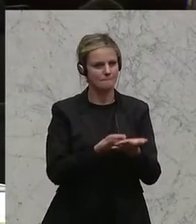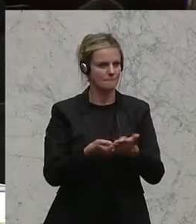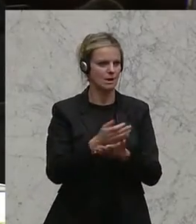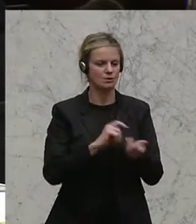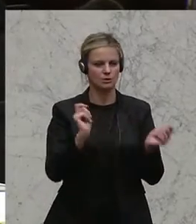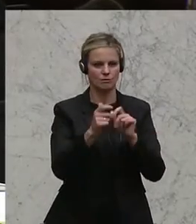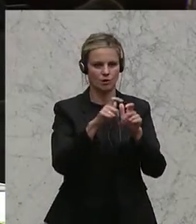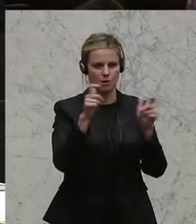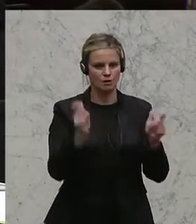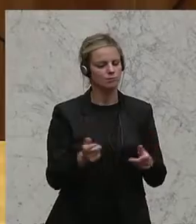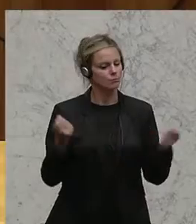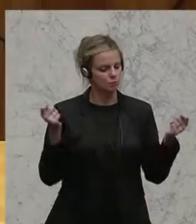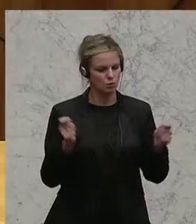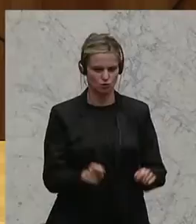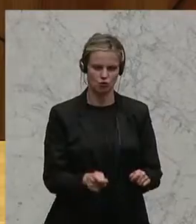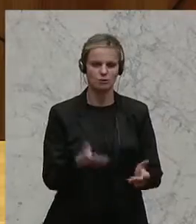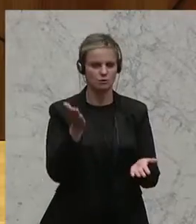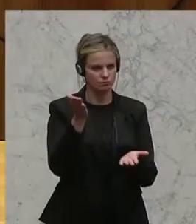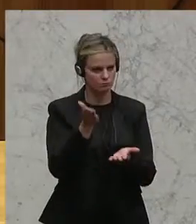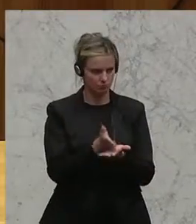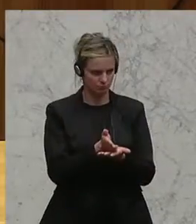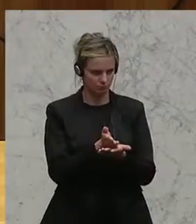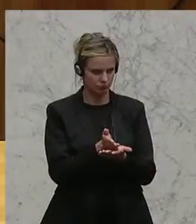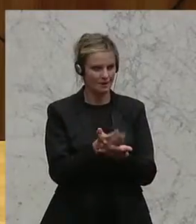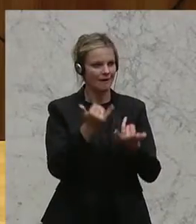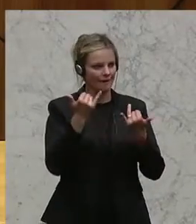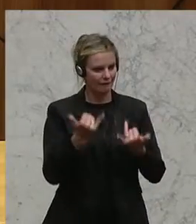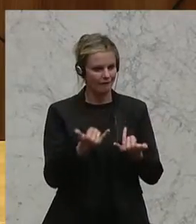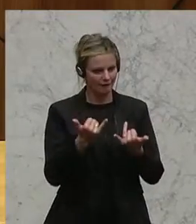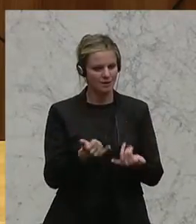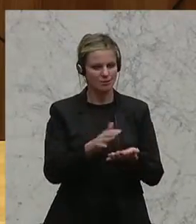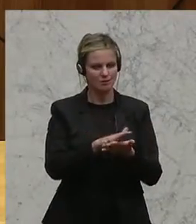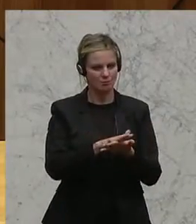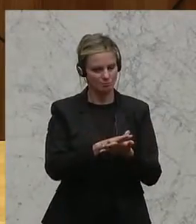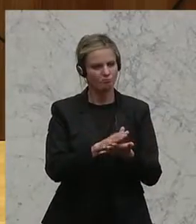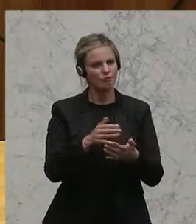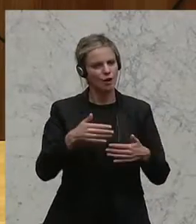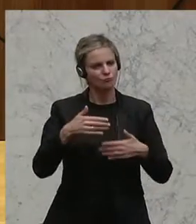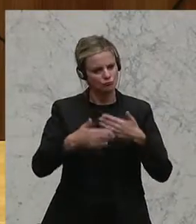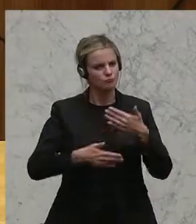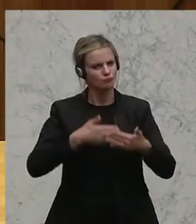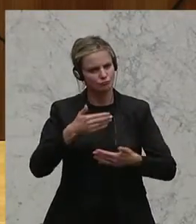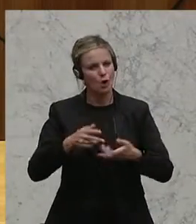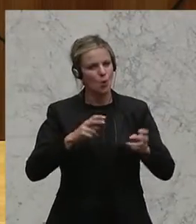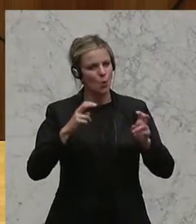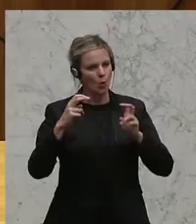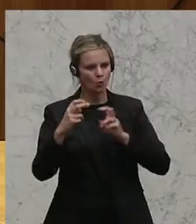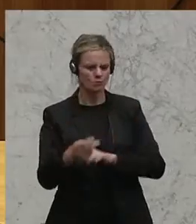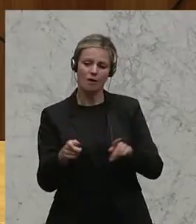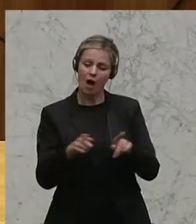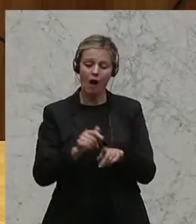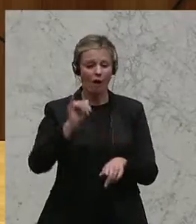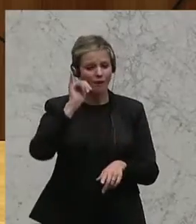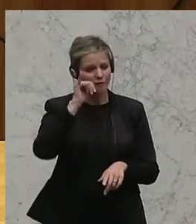Bildungsreformpaket beschlossen und wir sind mitten in der Umsetzung. Und es wäre fein, wenn du auch ein